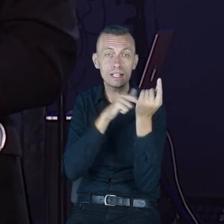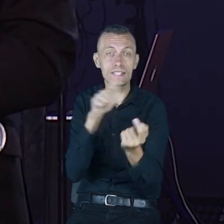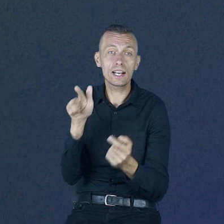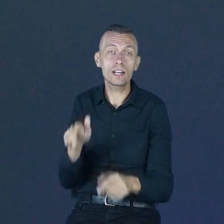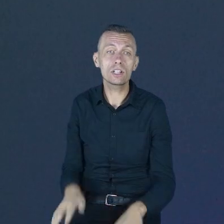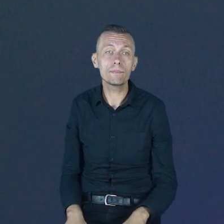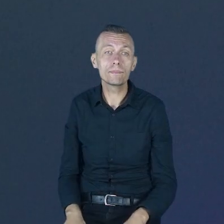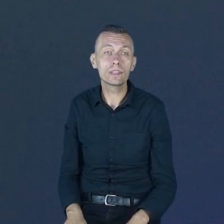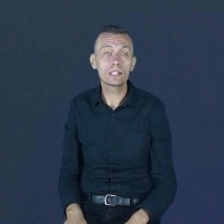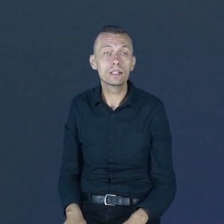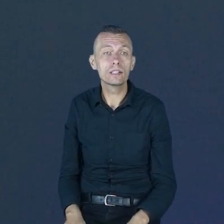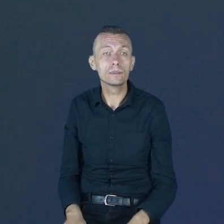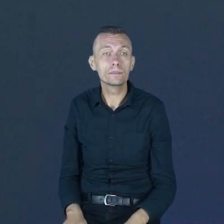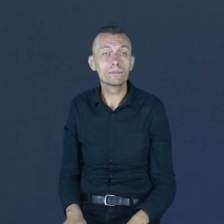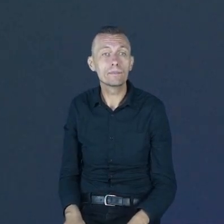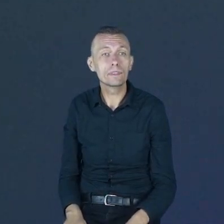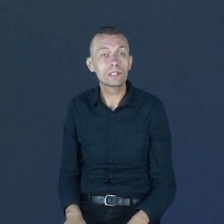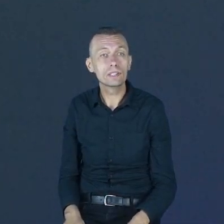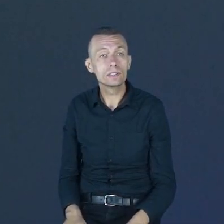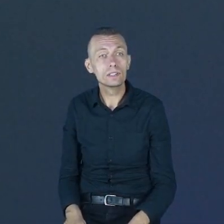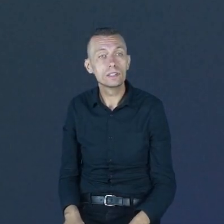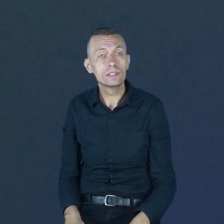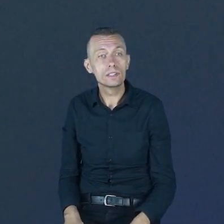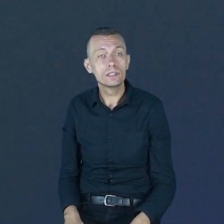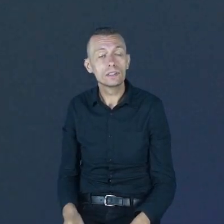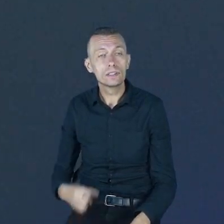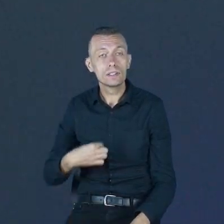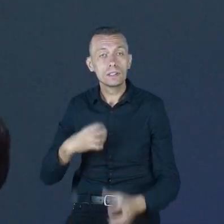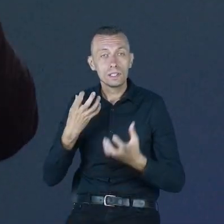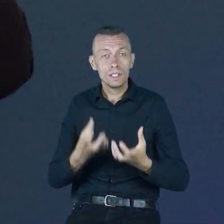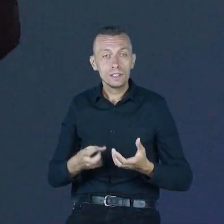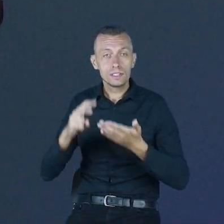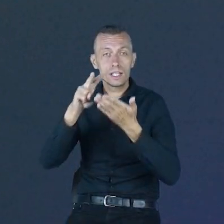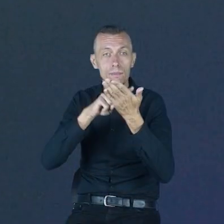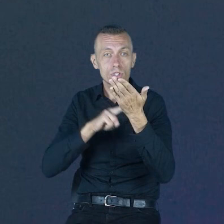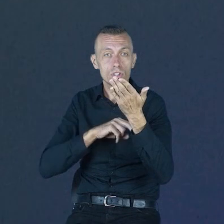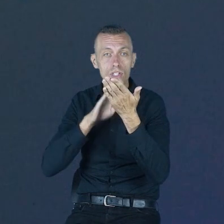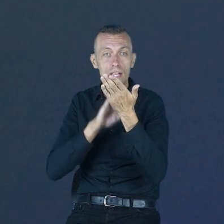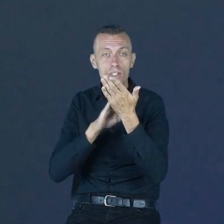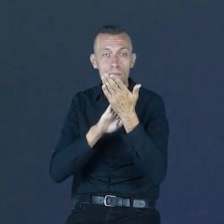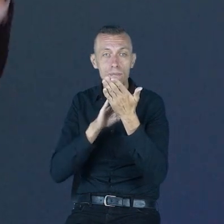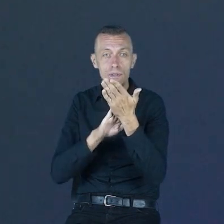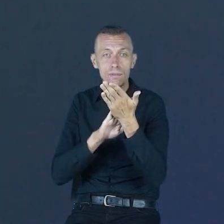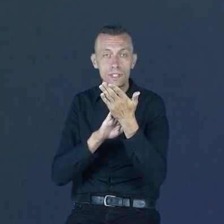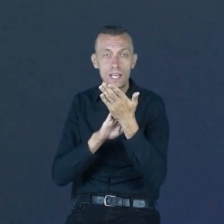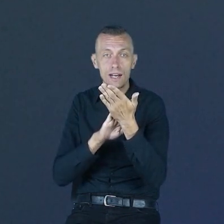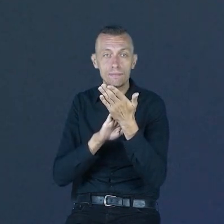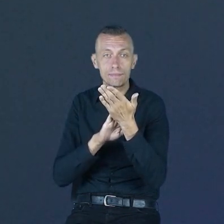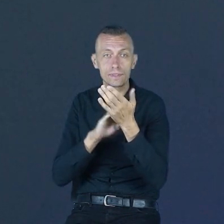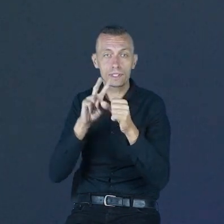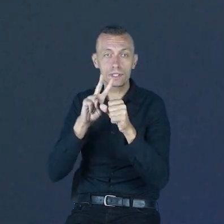Po tym wstępie chcę przeczytać tekst biblijny, który jest cały wypełniony